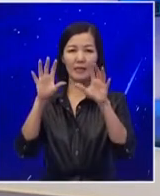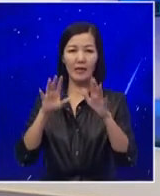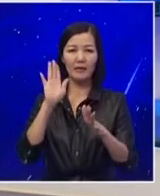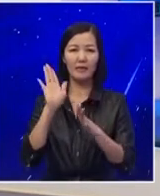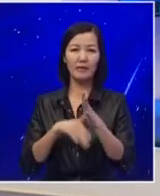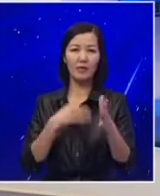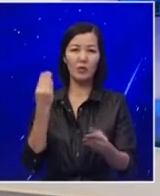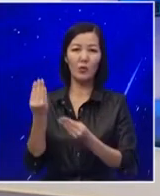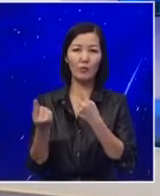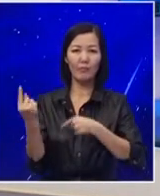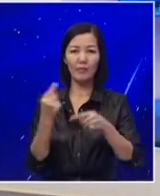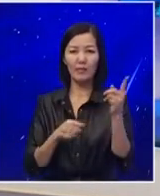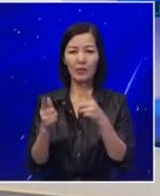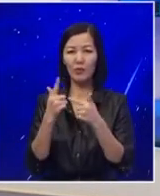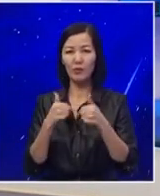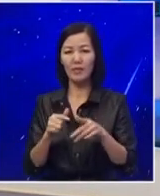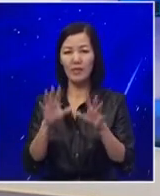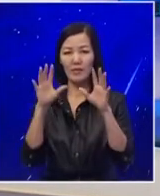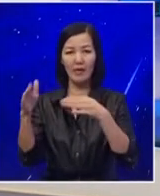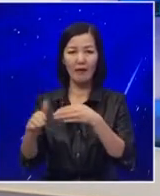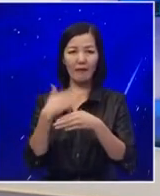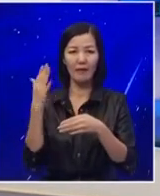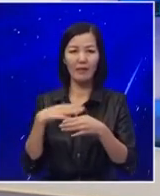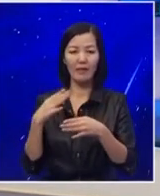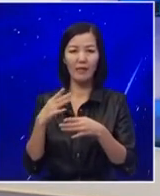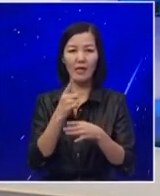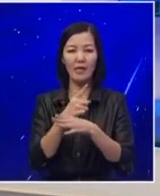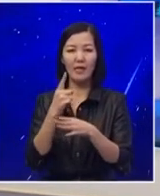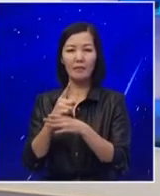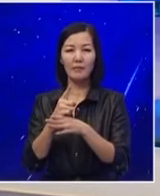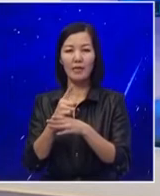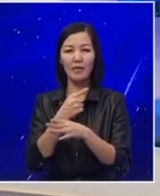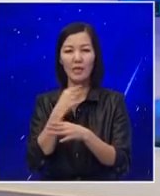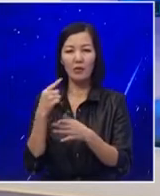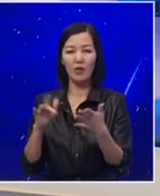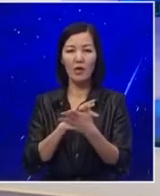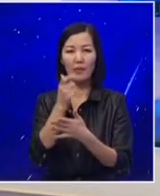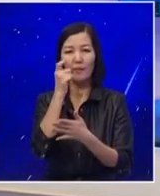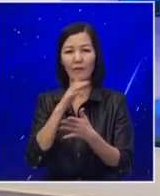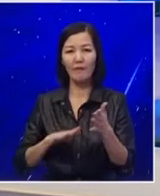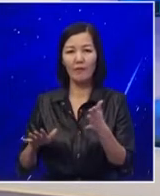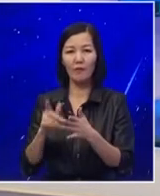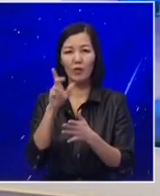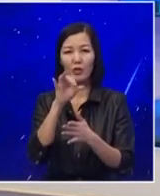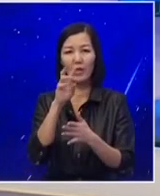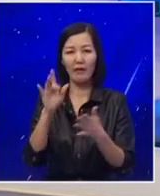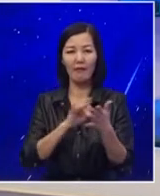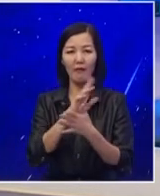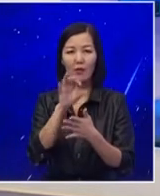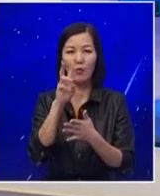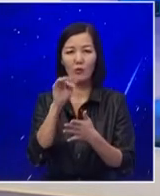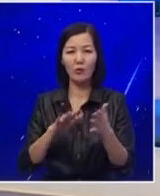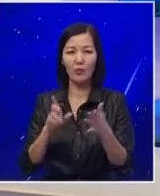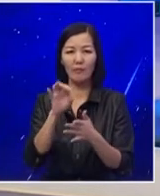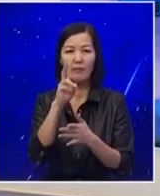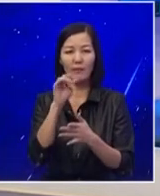Заңсыз ойын бизнесін ұйымдастырғандар заңға тартылды. Тыйым салынған кәсіп Талдықорған қаласы, Панфилов ауданының Жаркент қаласы және Көксу